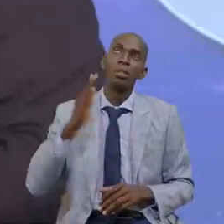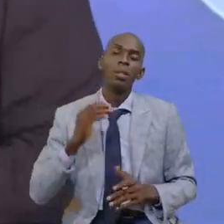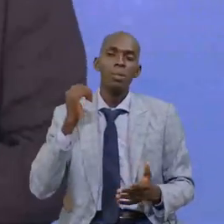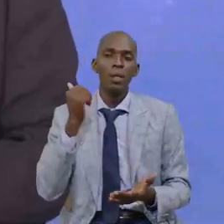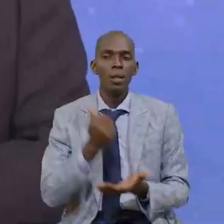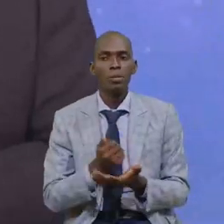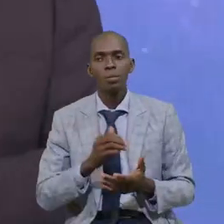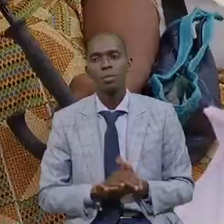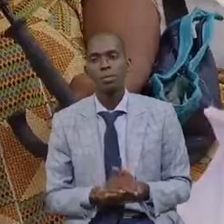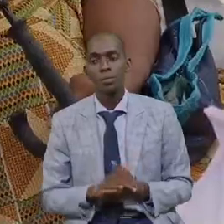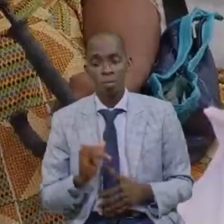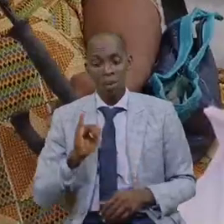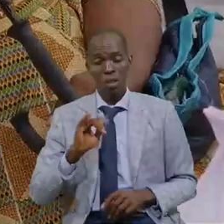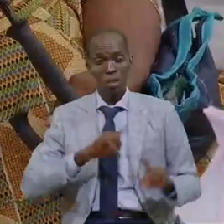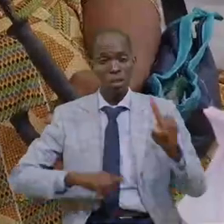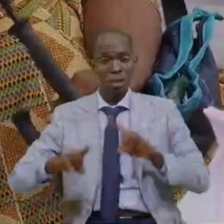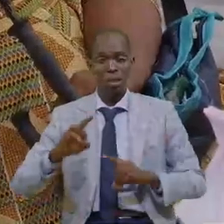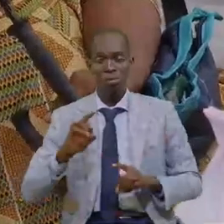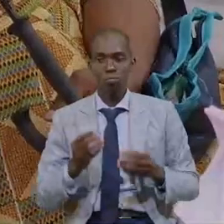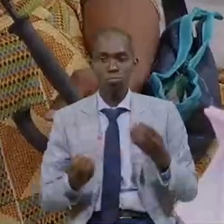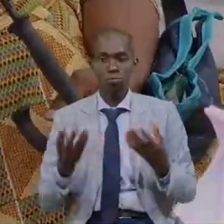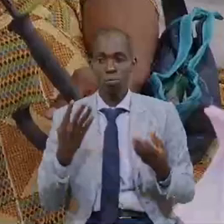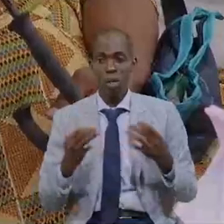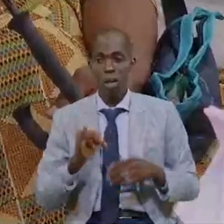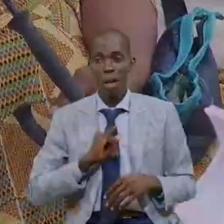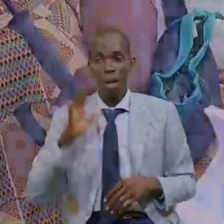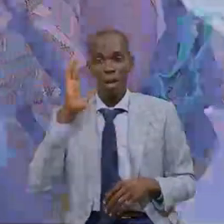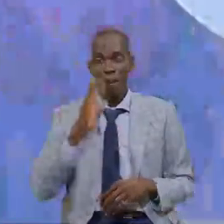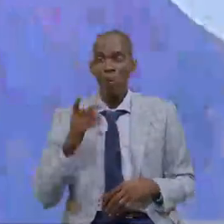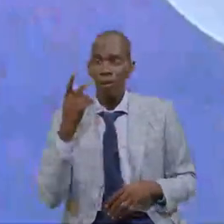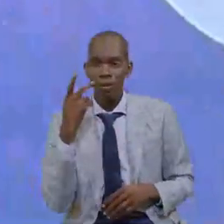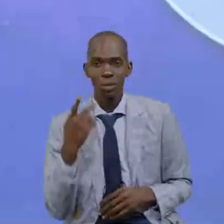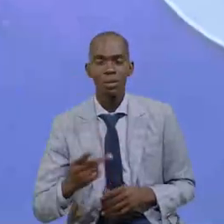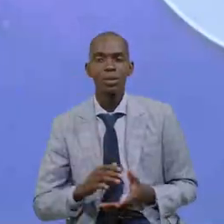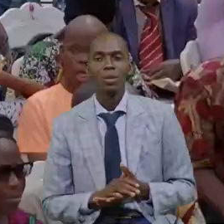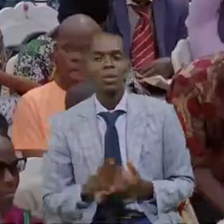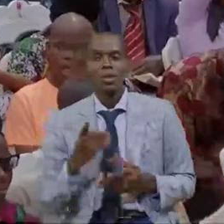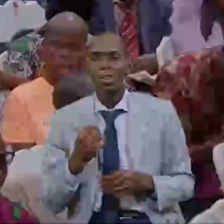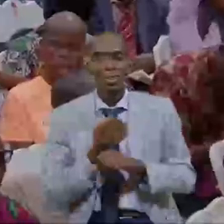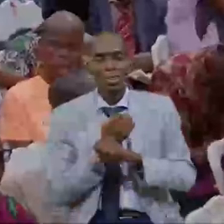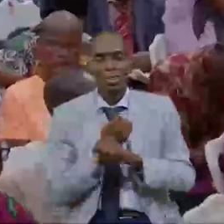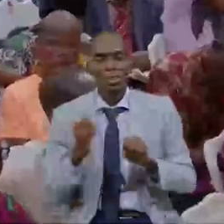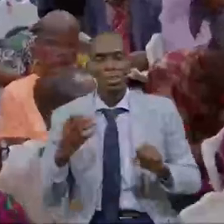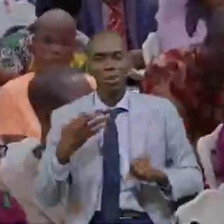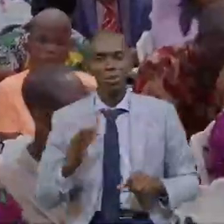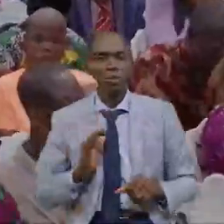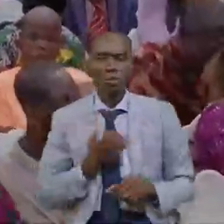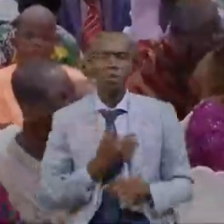Dieu. Je verrai le salut de notre Dieu.